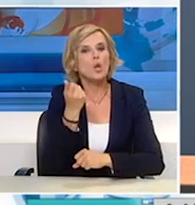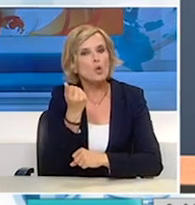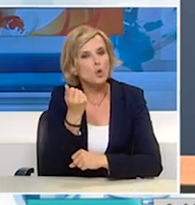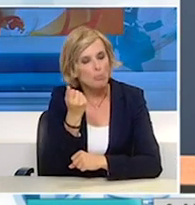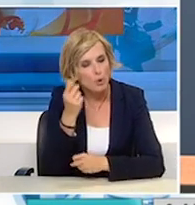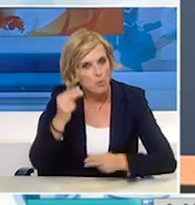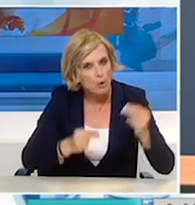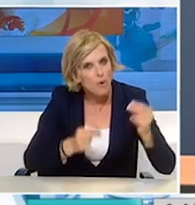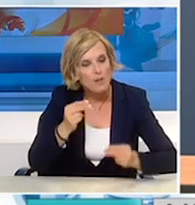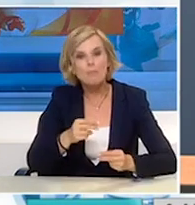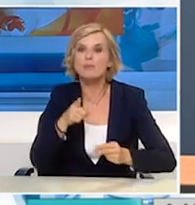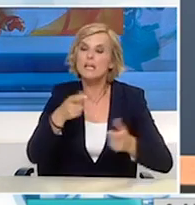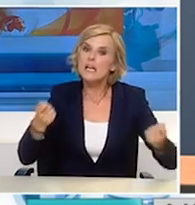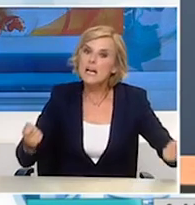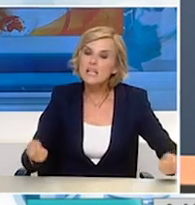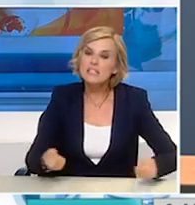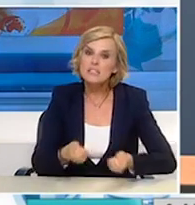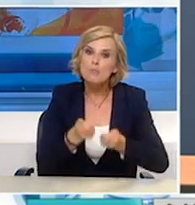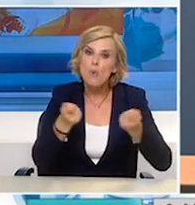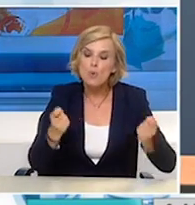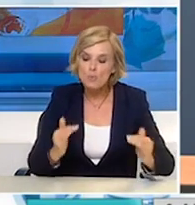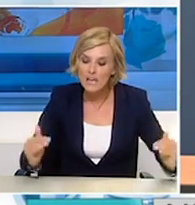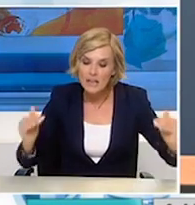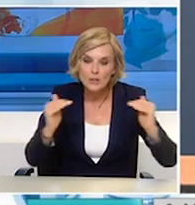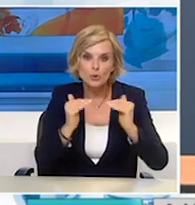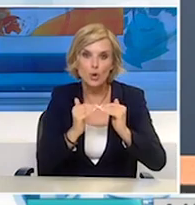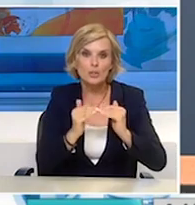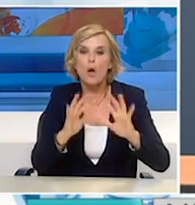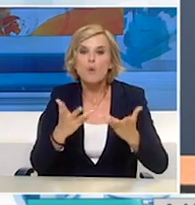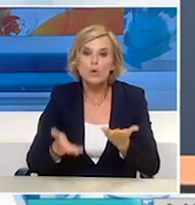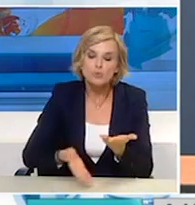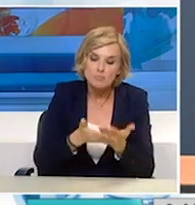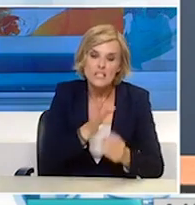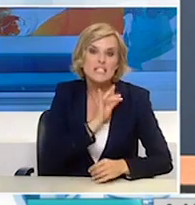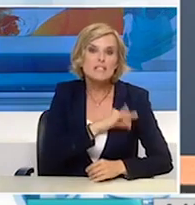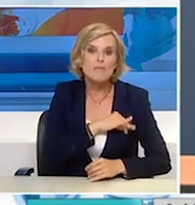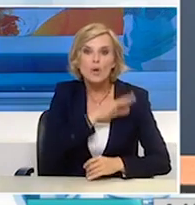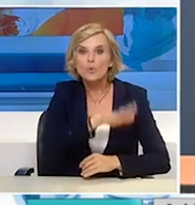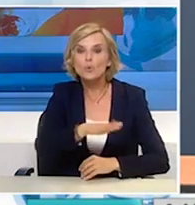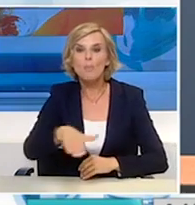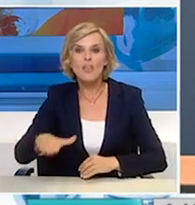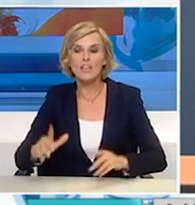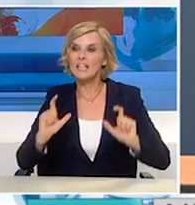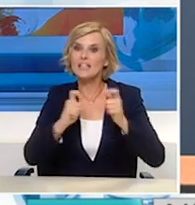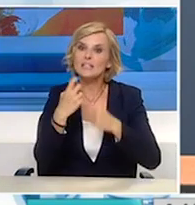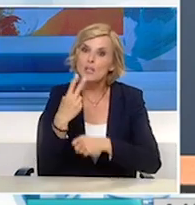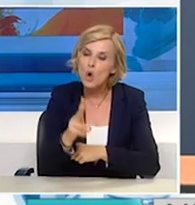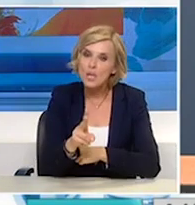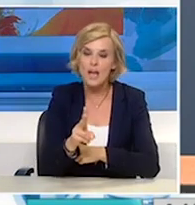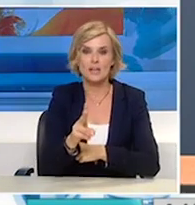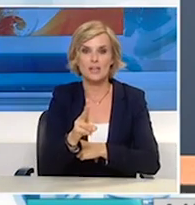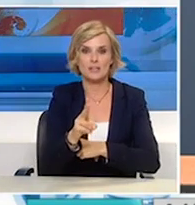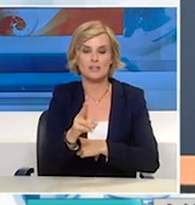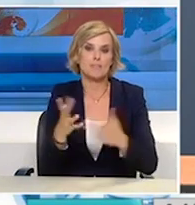μεγέθη, χρησιμοποιώντας τα καλύτερα διαθέσιμα δεδομένα. Τι θα λειτουργήσει προς το καλύτερο συμφέρον του κάθε παιδιού και του οικογενειακού του περιβάλλοντος